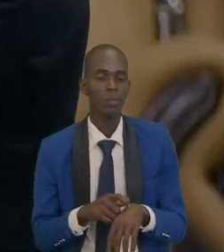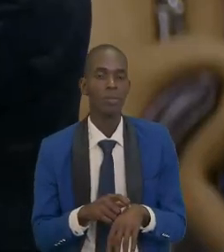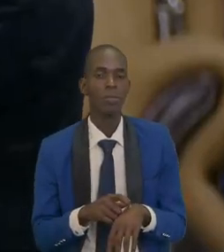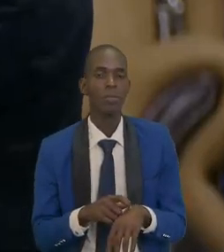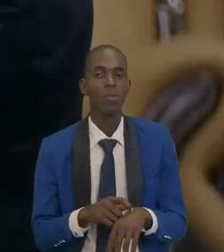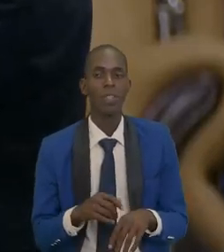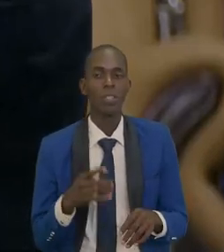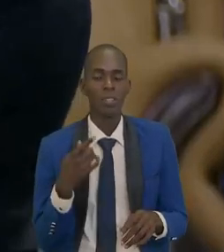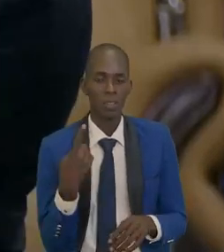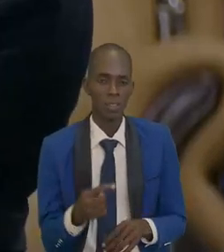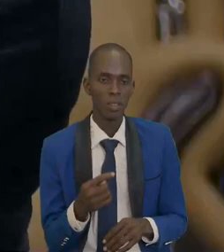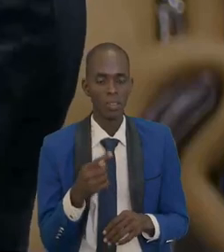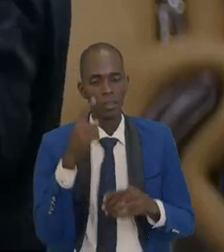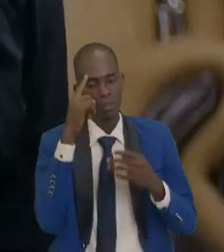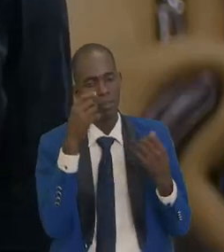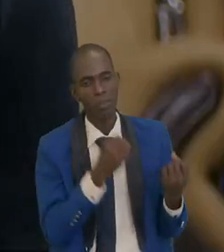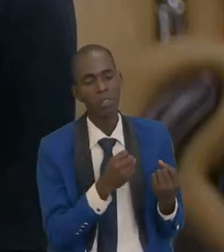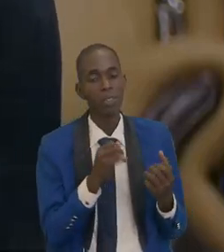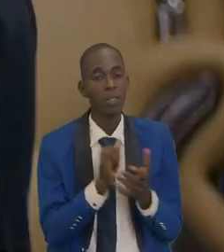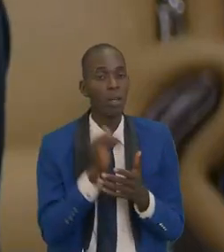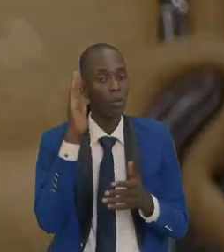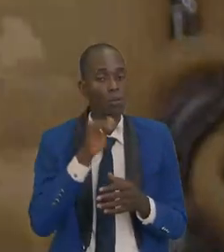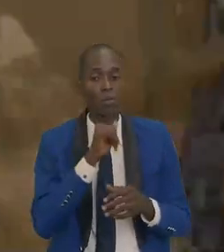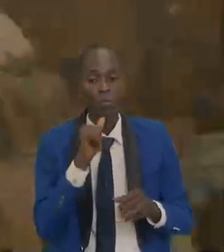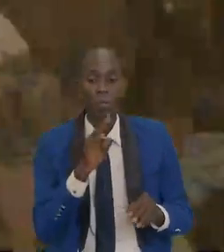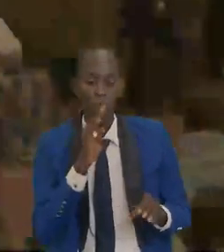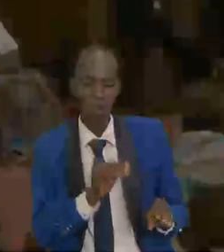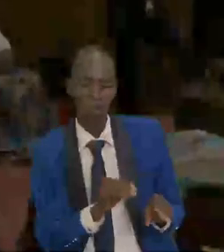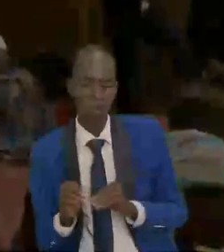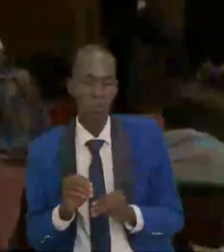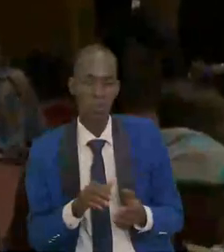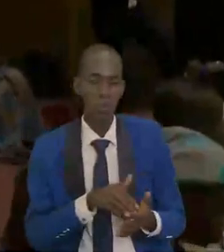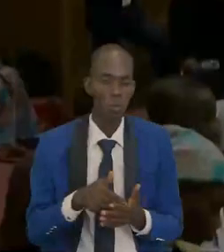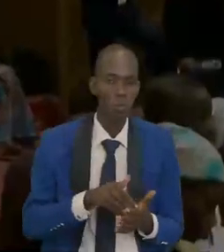c'est la foi qui ne doute point, qui t'amènera au rivage.